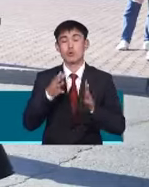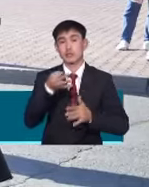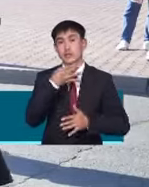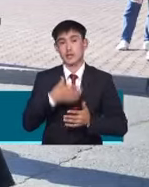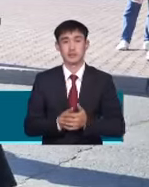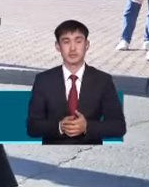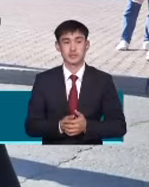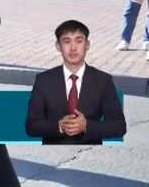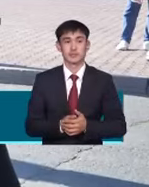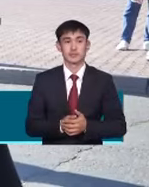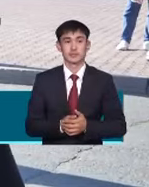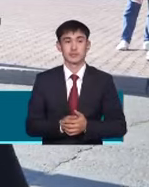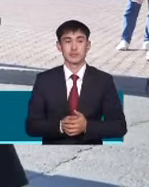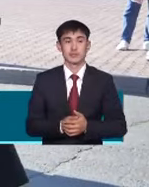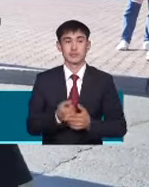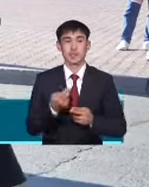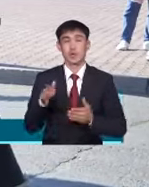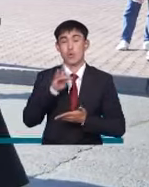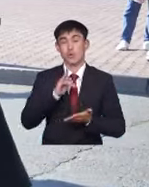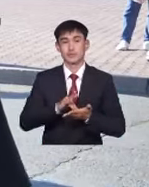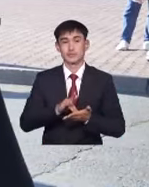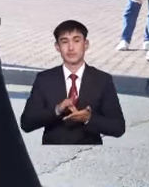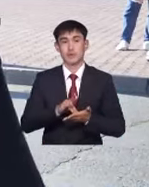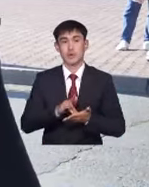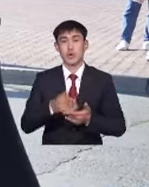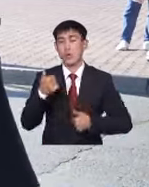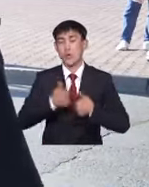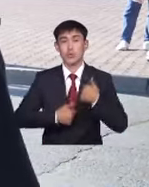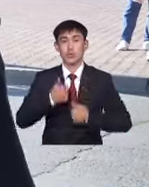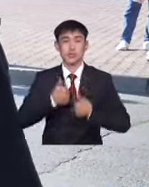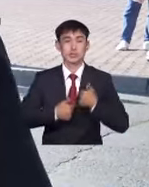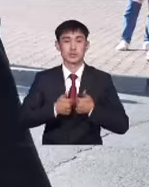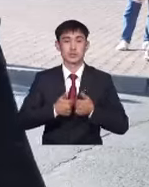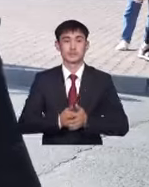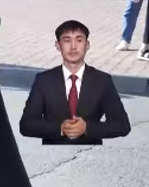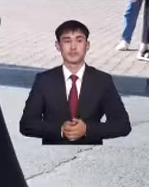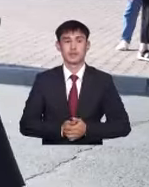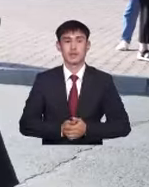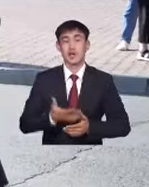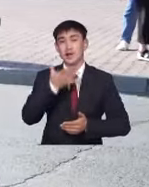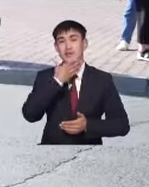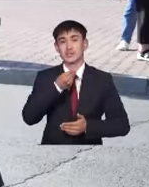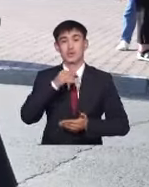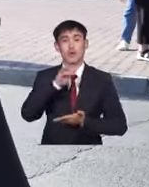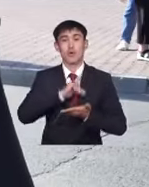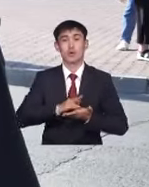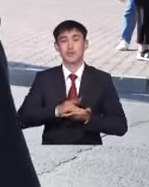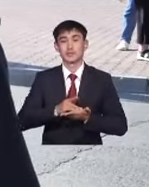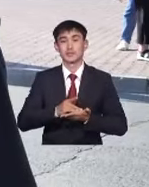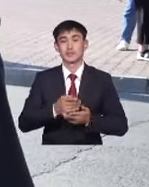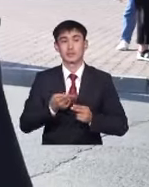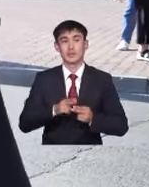понравилось сам город конкурс но красота этого города